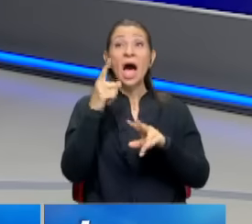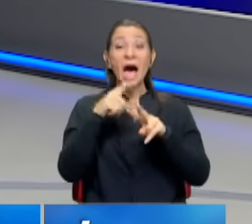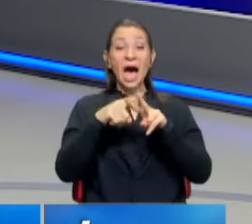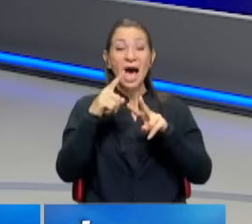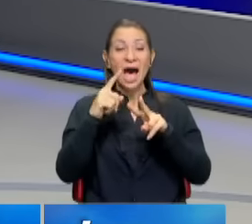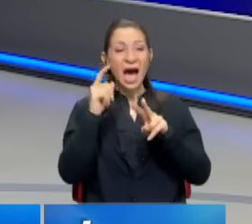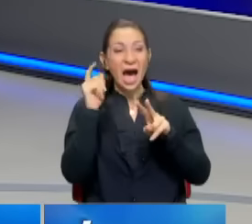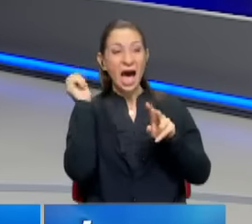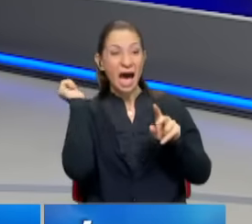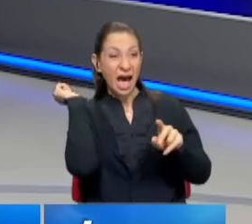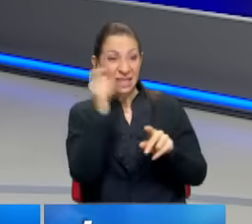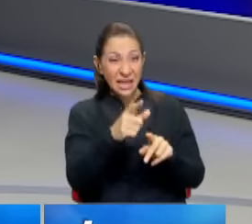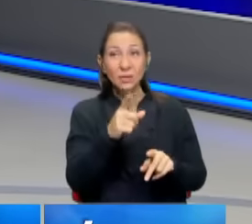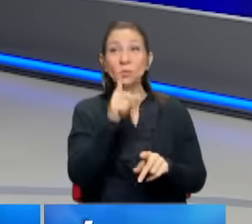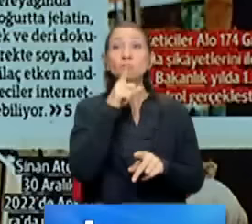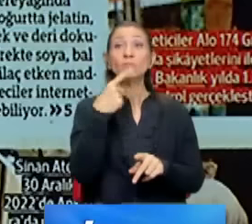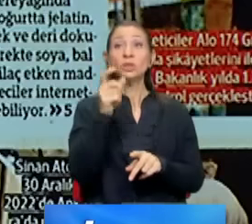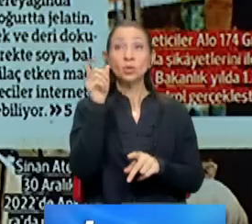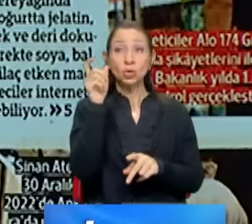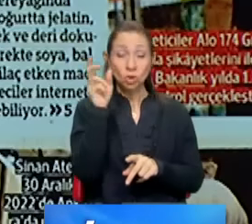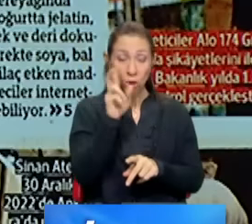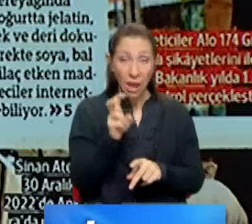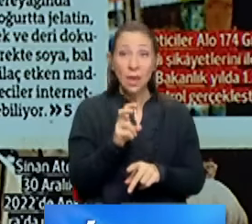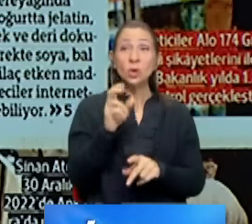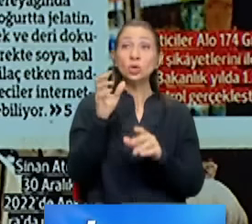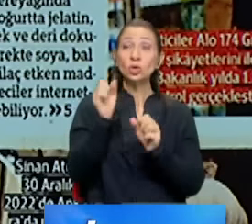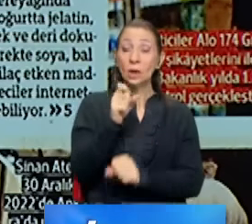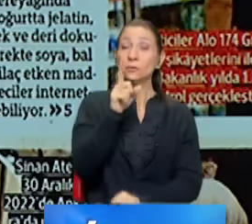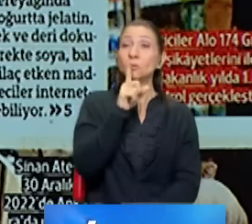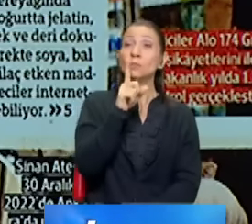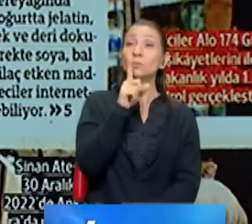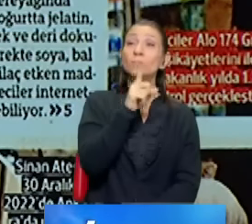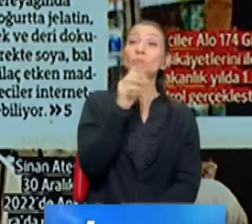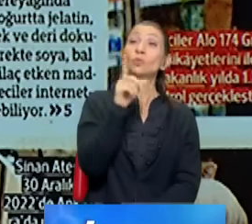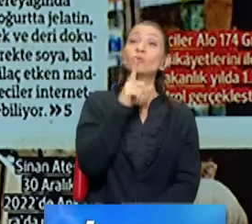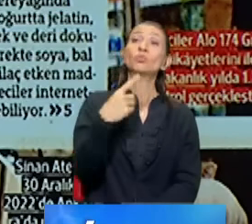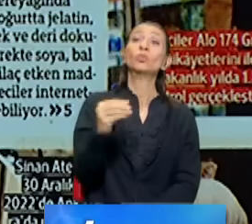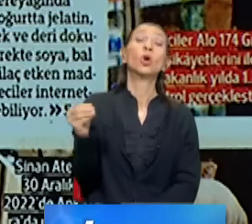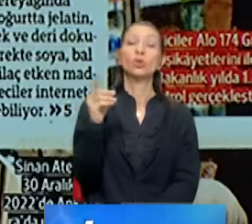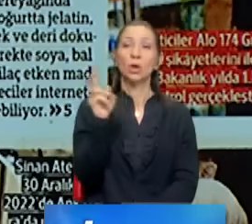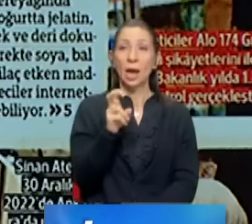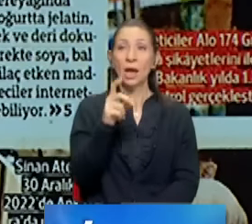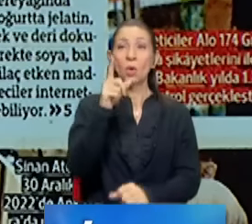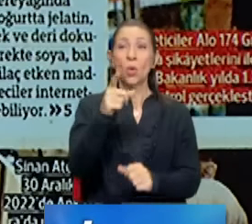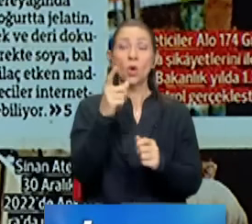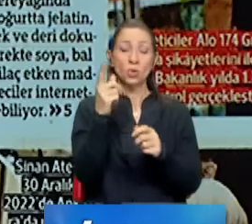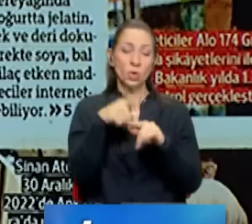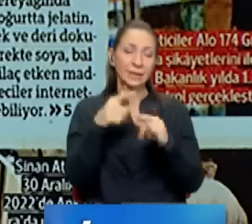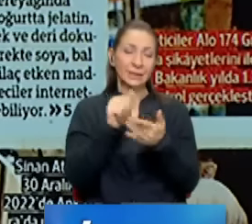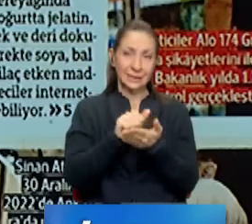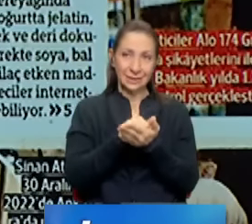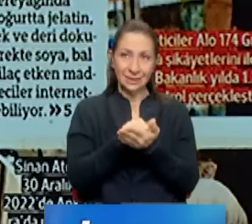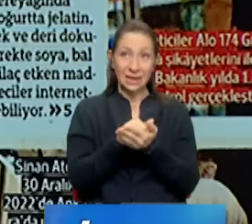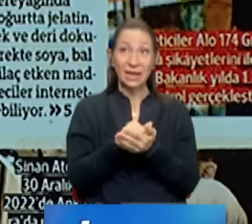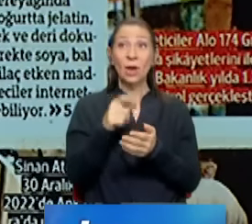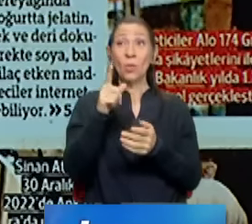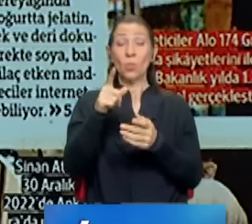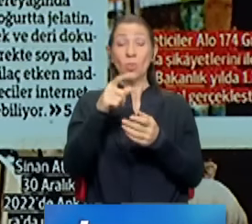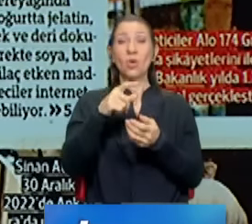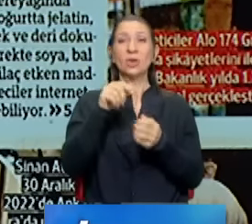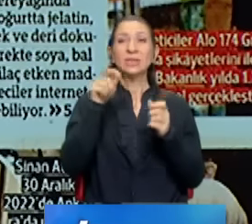bin dolar, tutan milyon dolar. İşte o gecenin İran ve İsrail'e maliyeti manşetiyle çıkmış Hürriyet gazetesi.